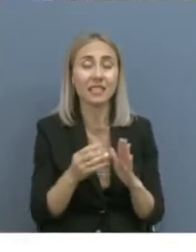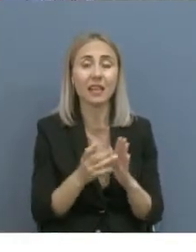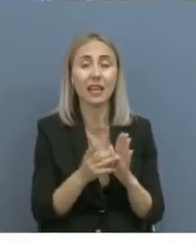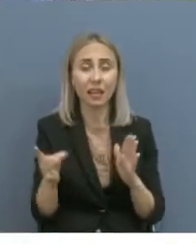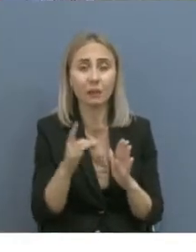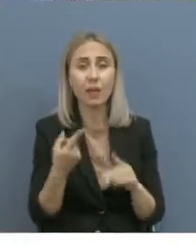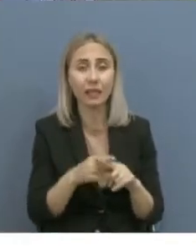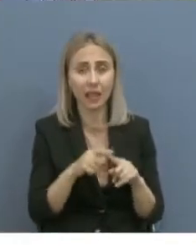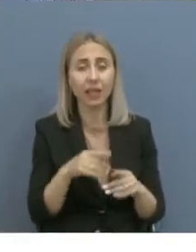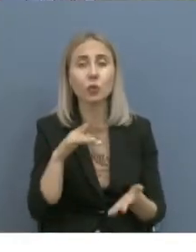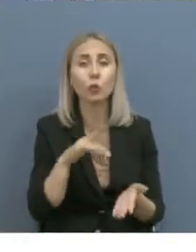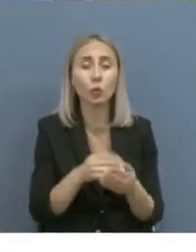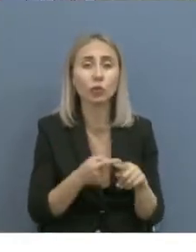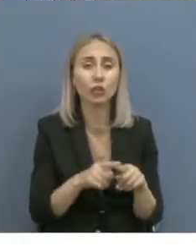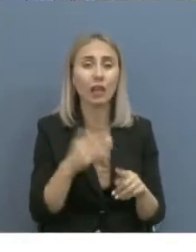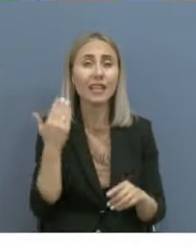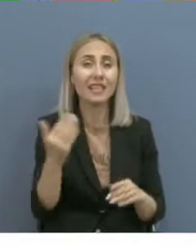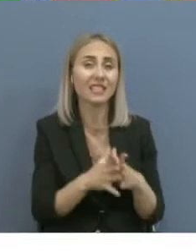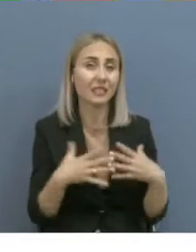саудасы тек Берниковтар отбасында ғана бар.